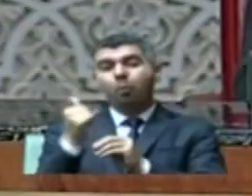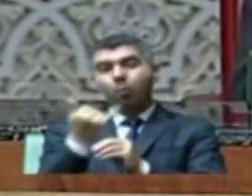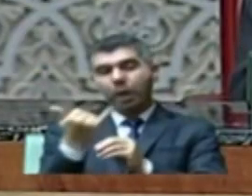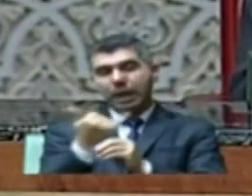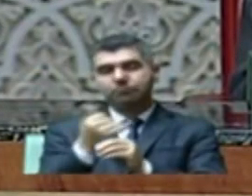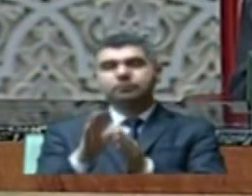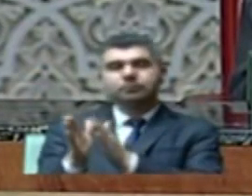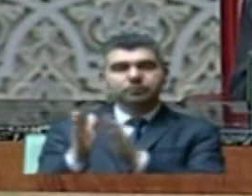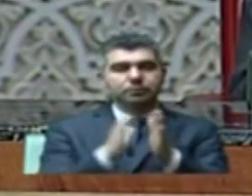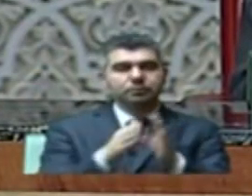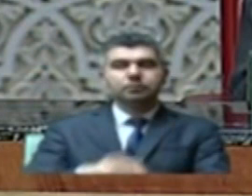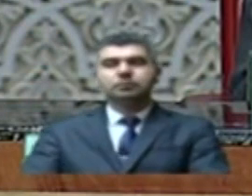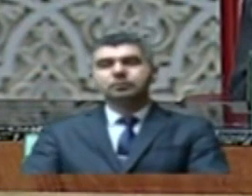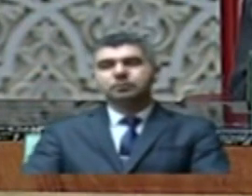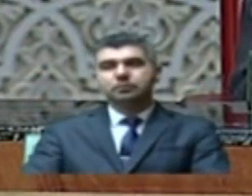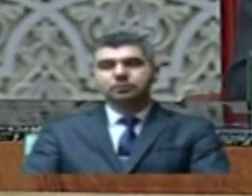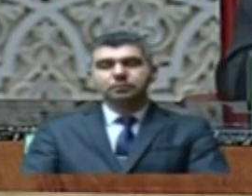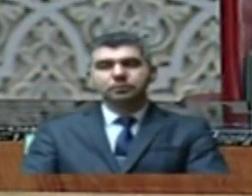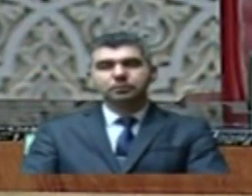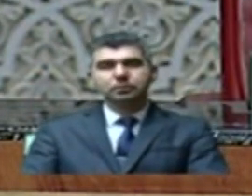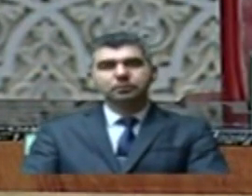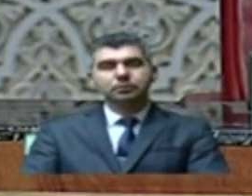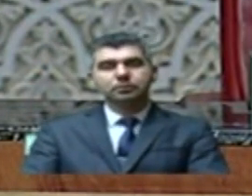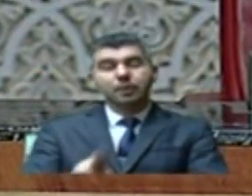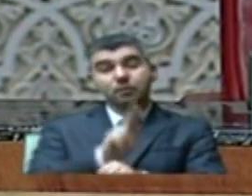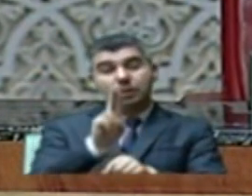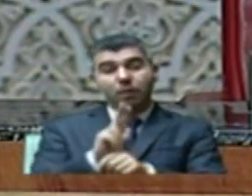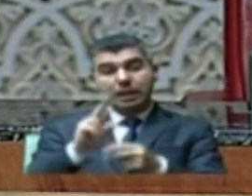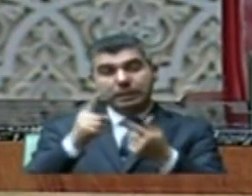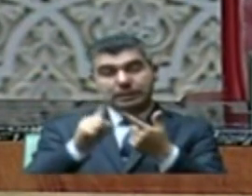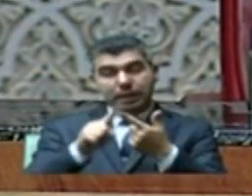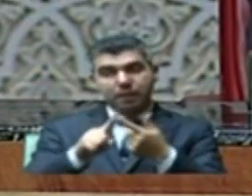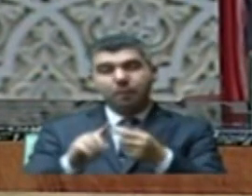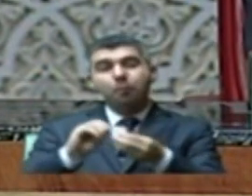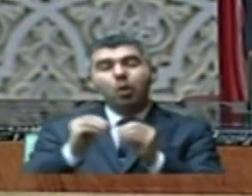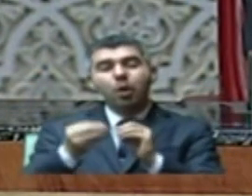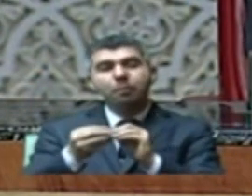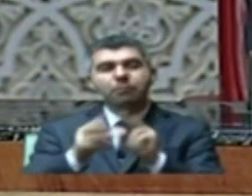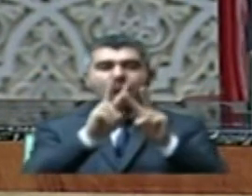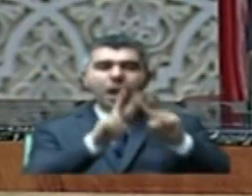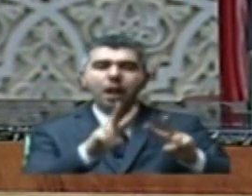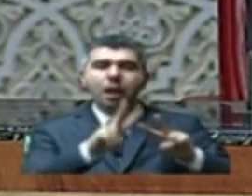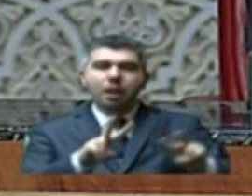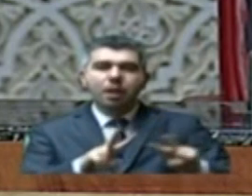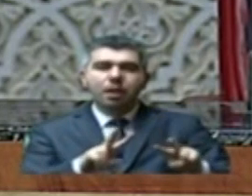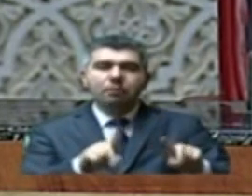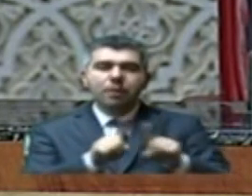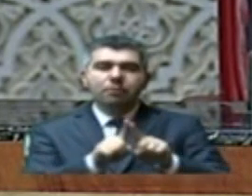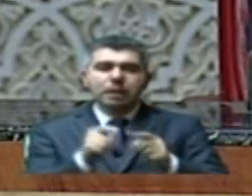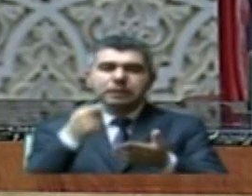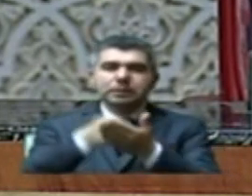رئيس. شكرا سيد الوزير. السؤال الثاني موضوعه إشكالية مذكرات البحث الصادرة بشأن استيفاء